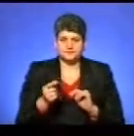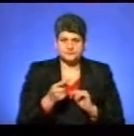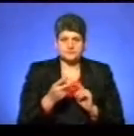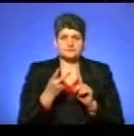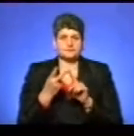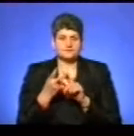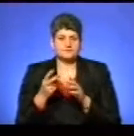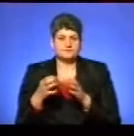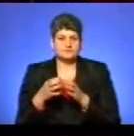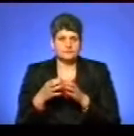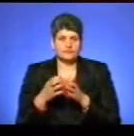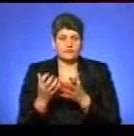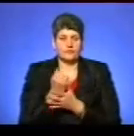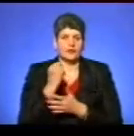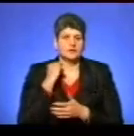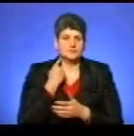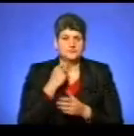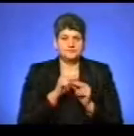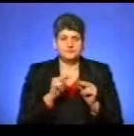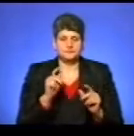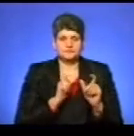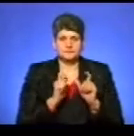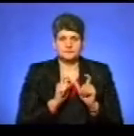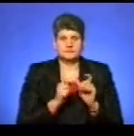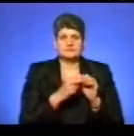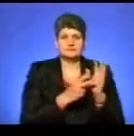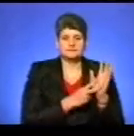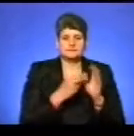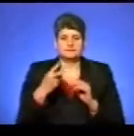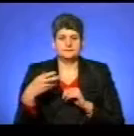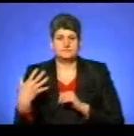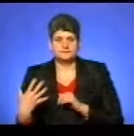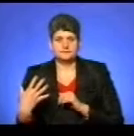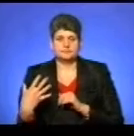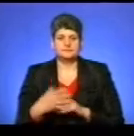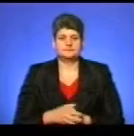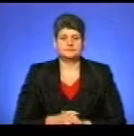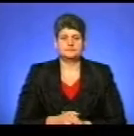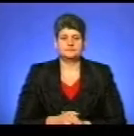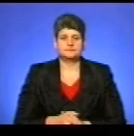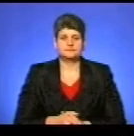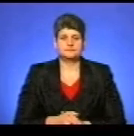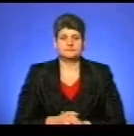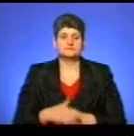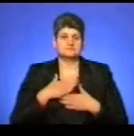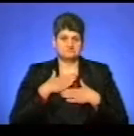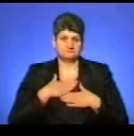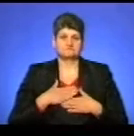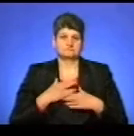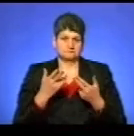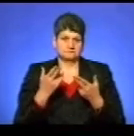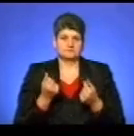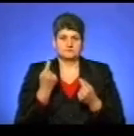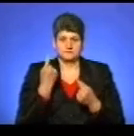партії перемогу виборола команда Луцького педагогічного коледжу з рахунком 17-25. Безумовно, задоволений, тому що і